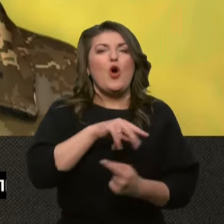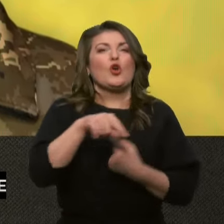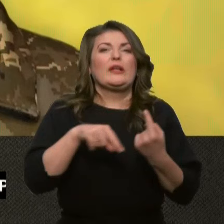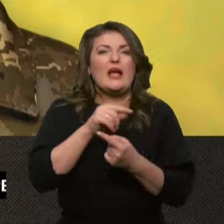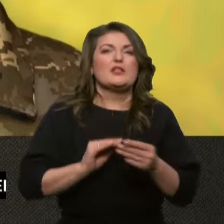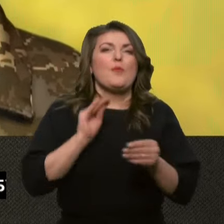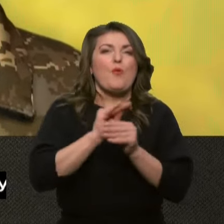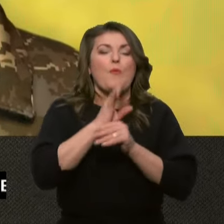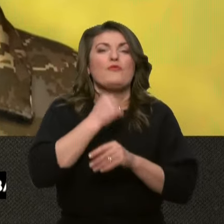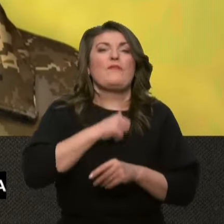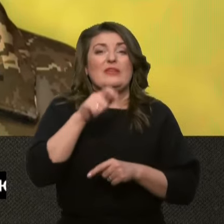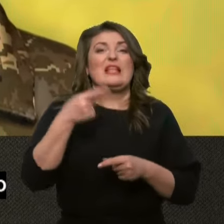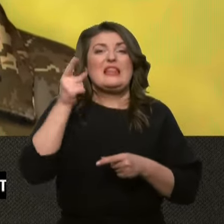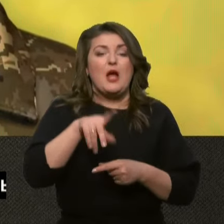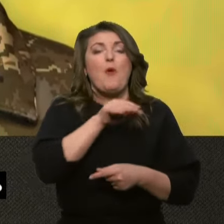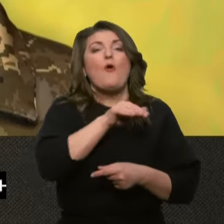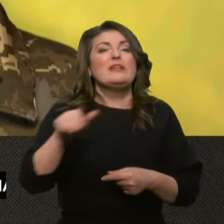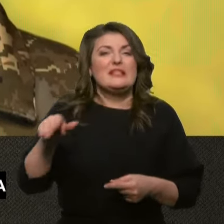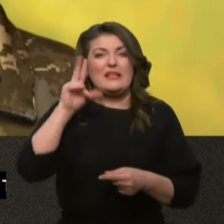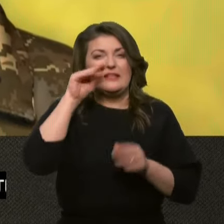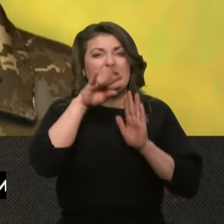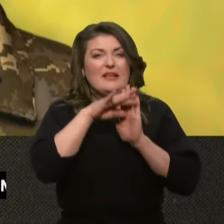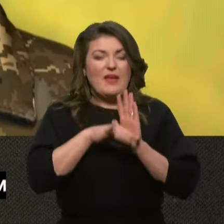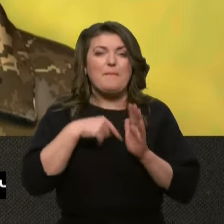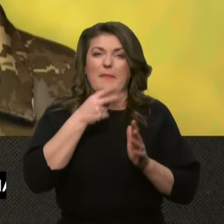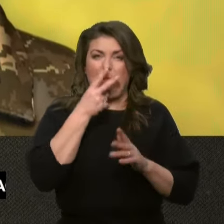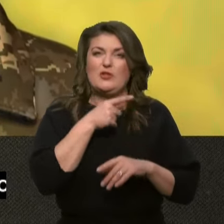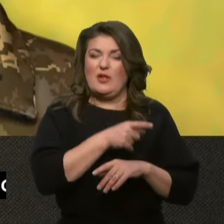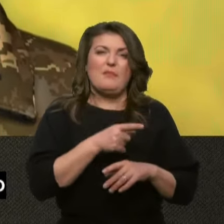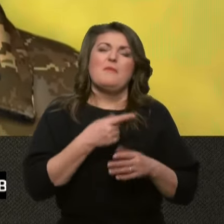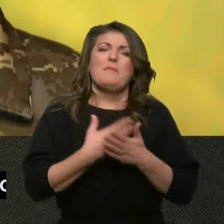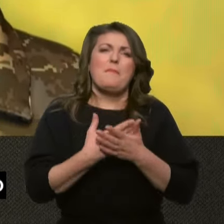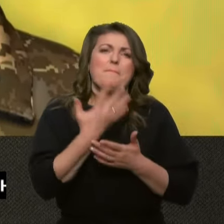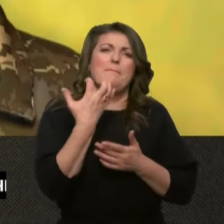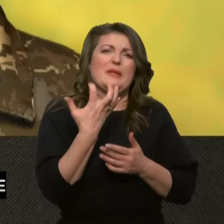військ. Навіть по офіційних даних ми бачили цифри там нижчі, скажімо, в межах